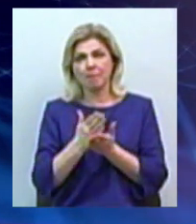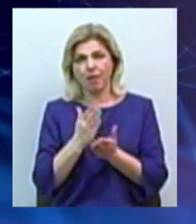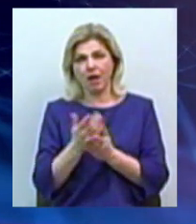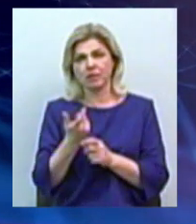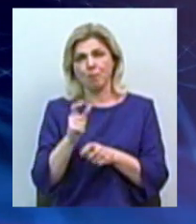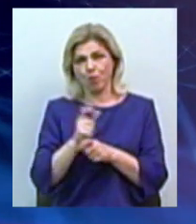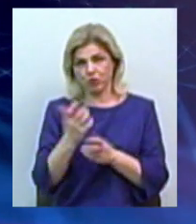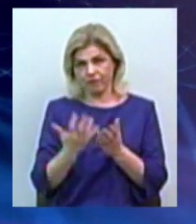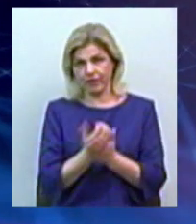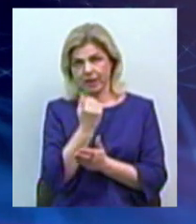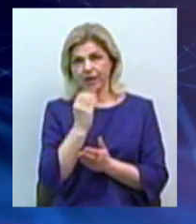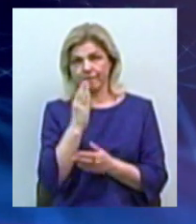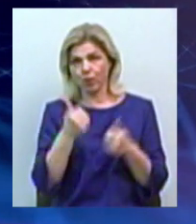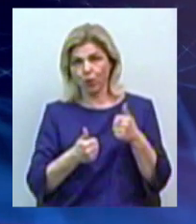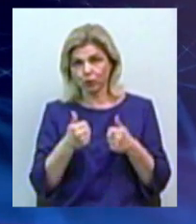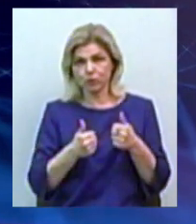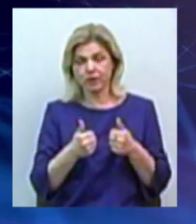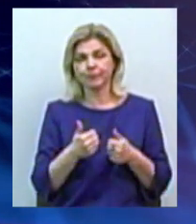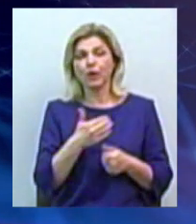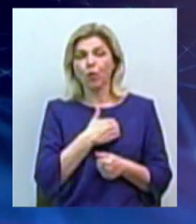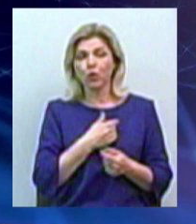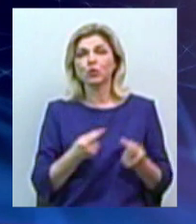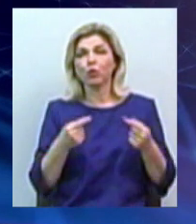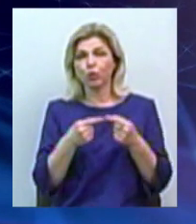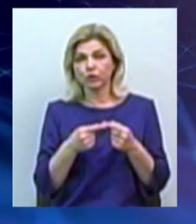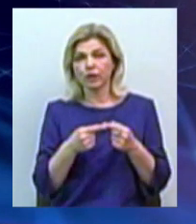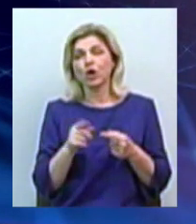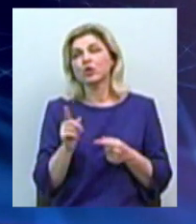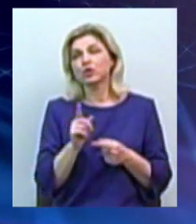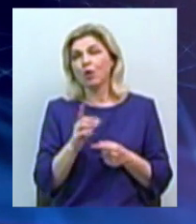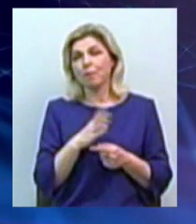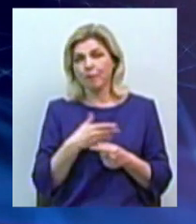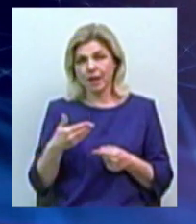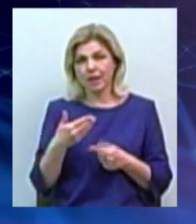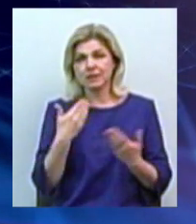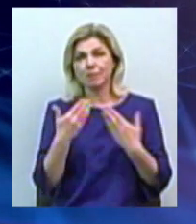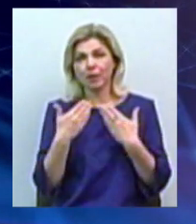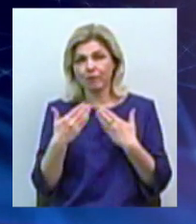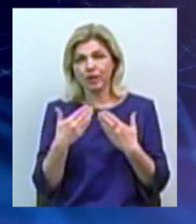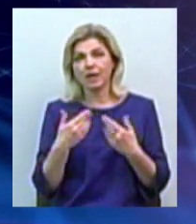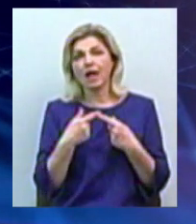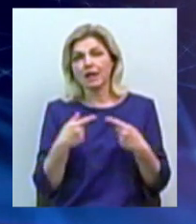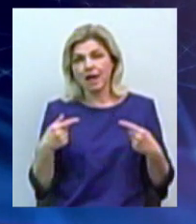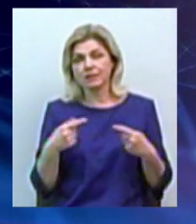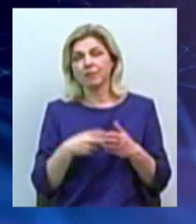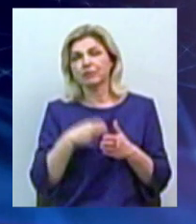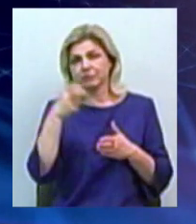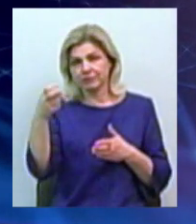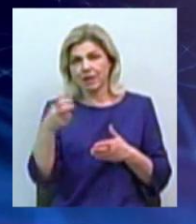внаслідок чого сталося? І я хотів уточнити, от крім того, що ми спілкувалися в цій студії, крім того, що ви зверталися з офіційними листами до